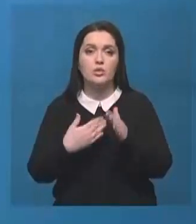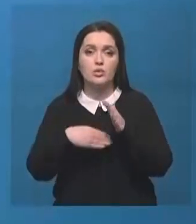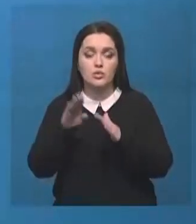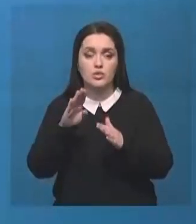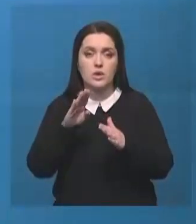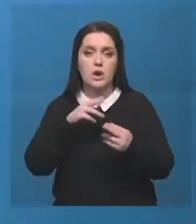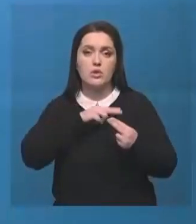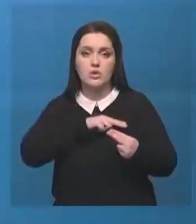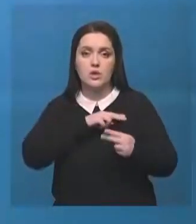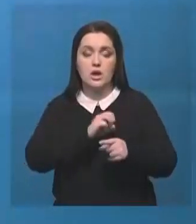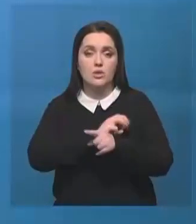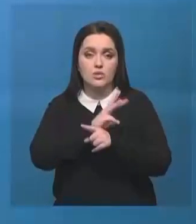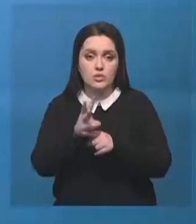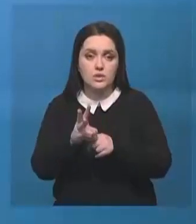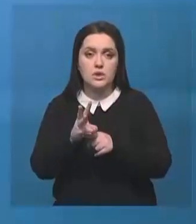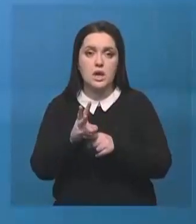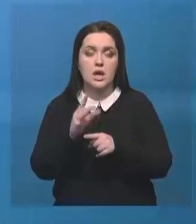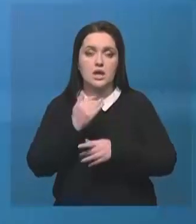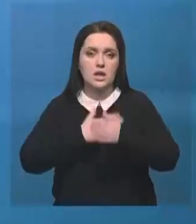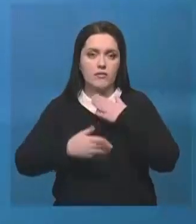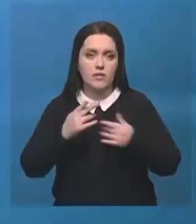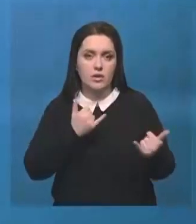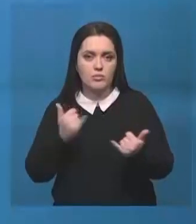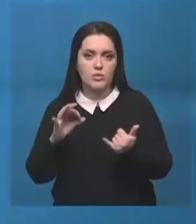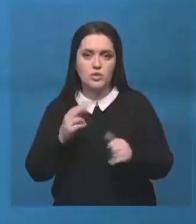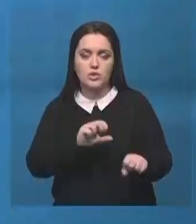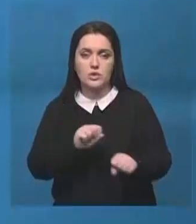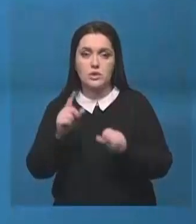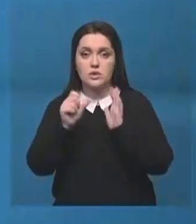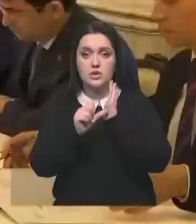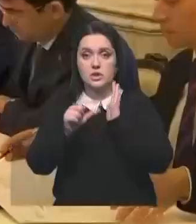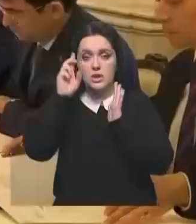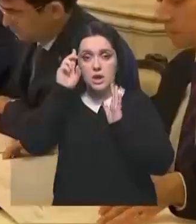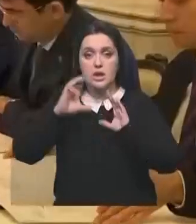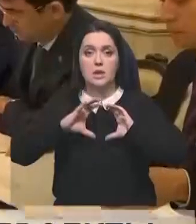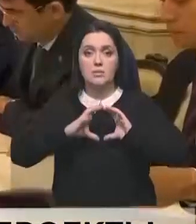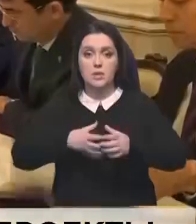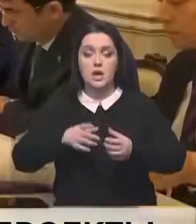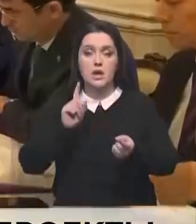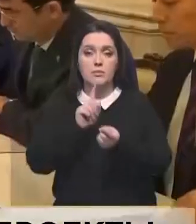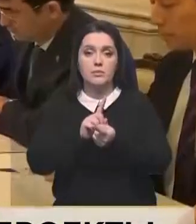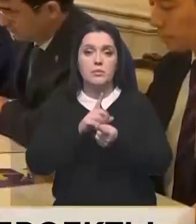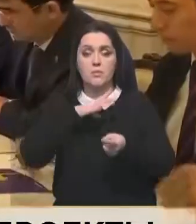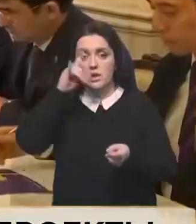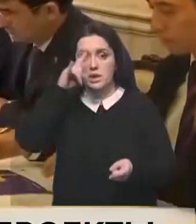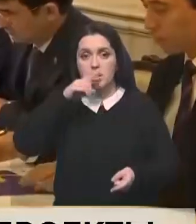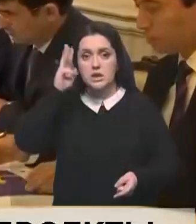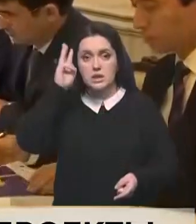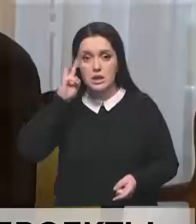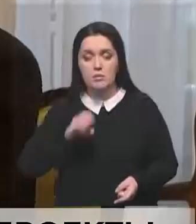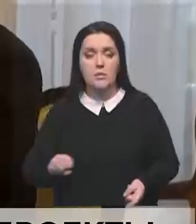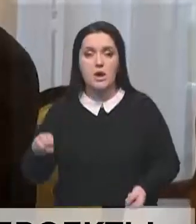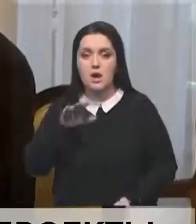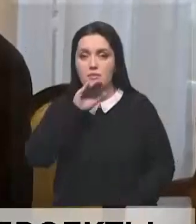улучшить доступ к трудоустройству и инклюзивным системам соцзащиты в 160 странах мира. На встрече приняли участие